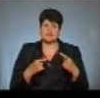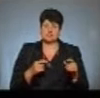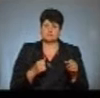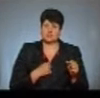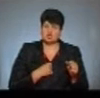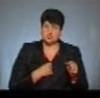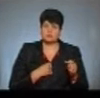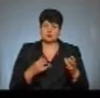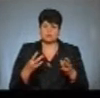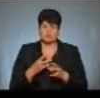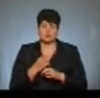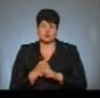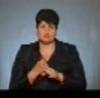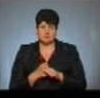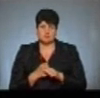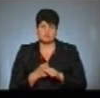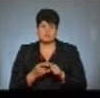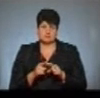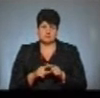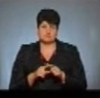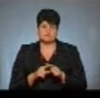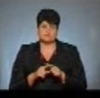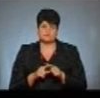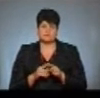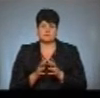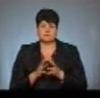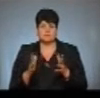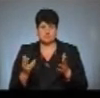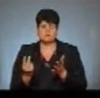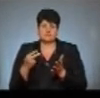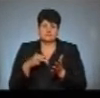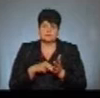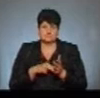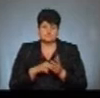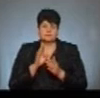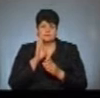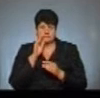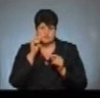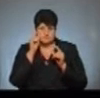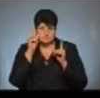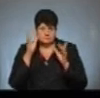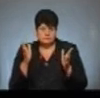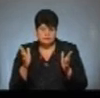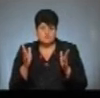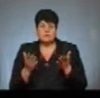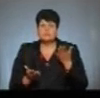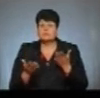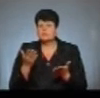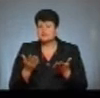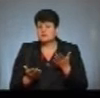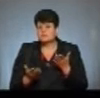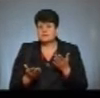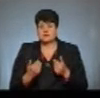потрібно це зробити тривалий час, більше ставати до досвіду рано. Ну, але